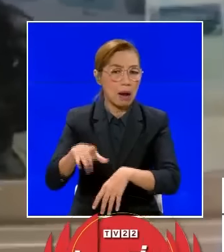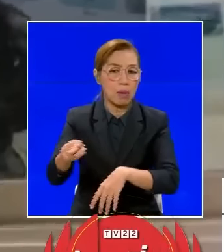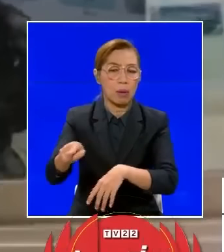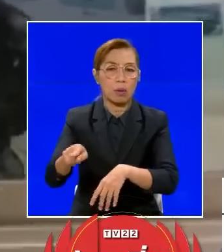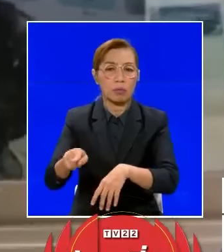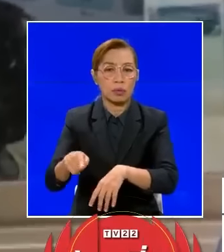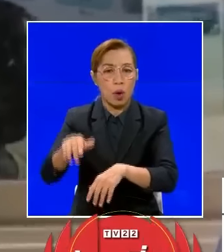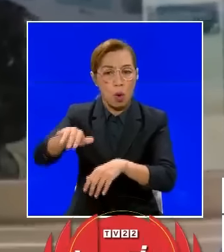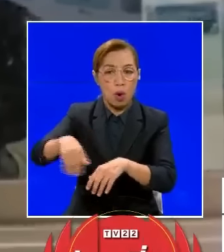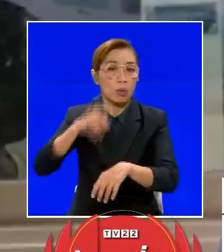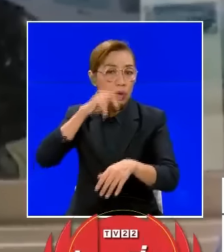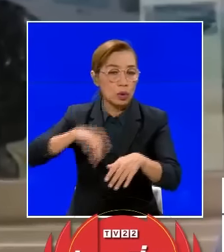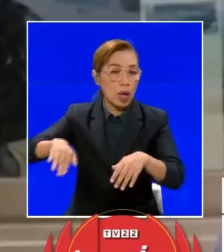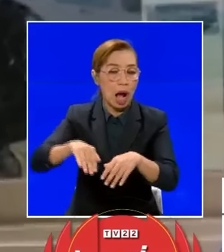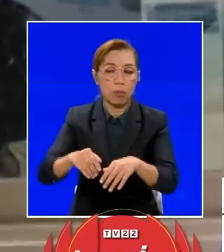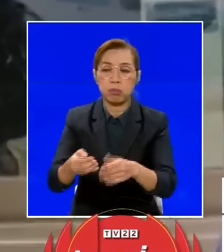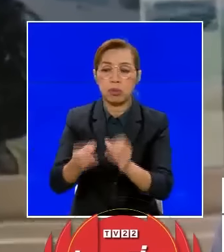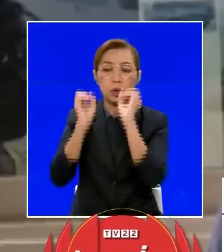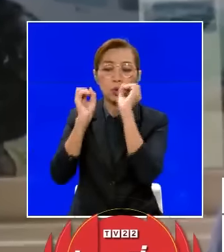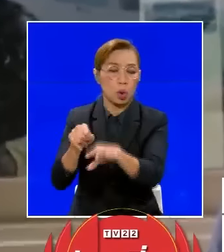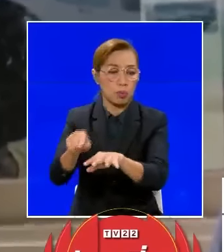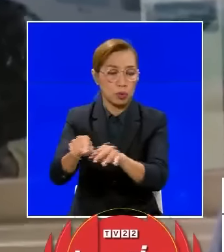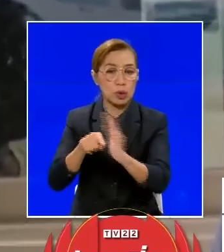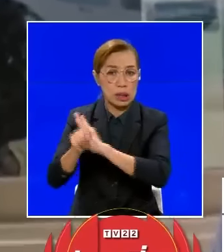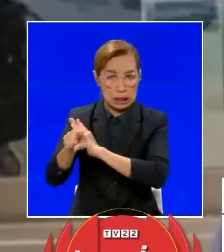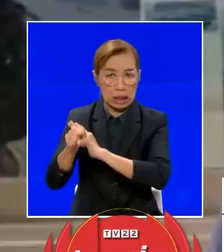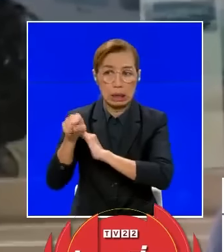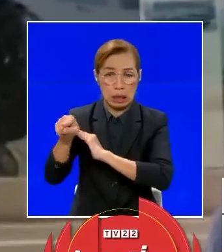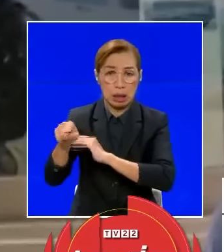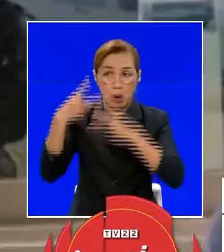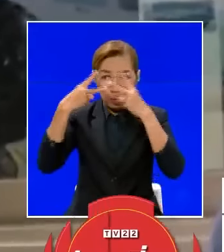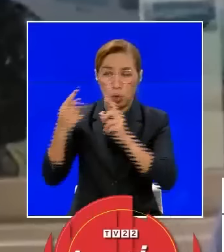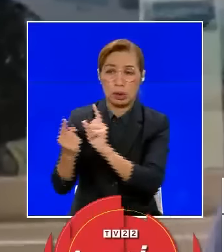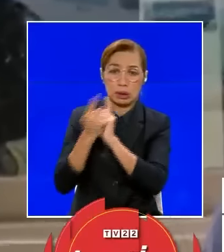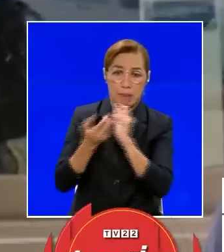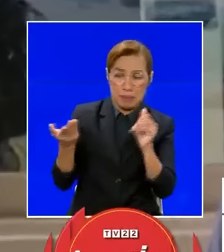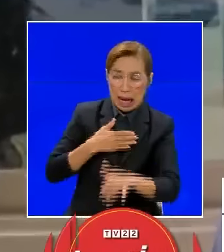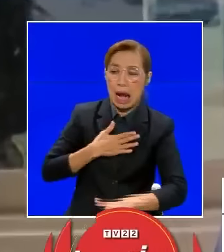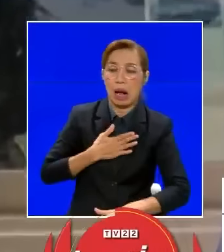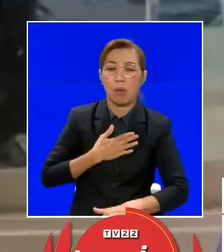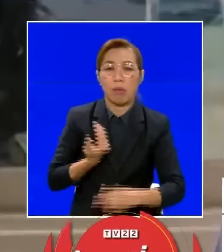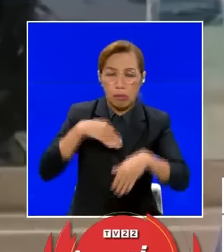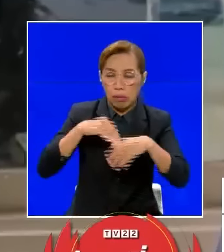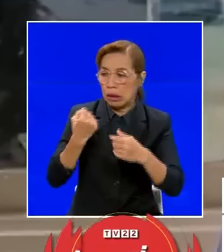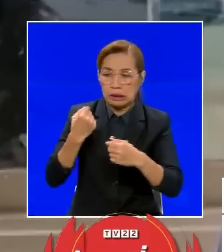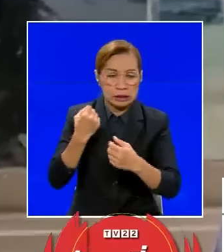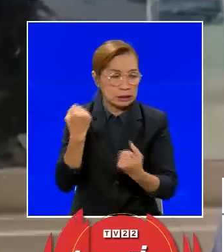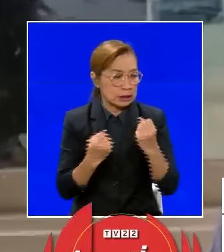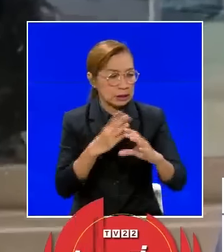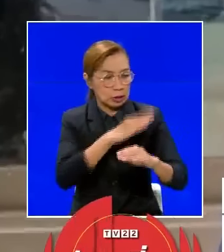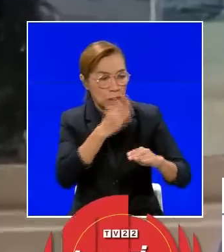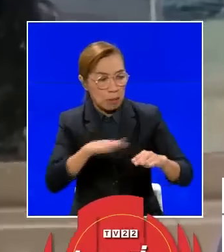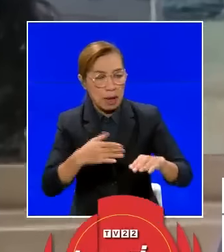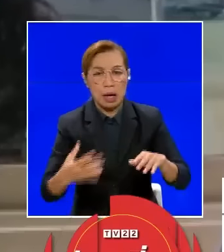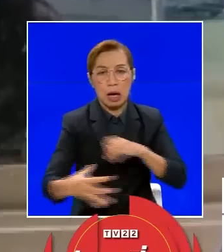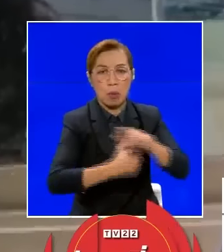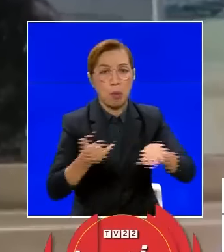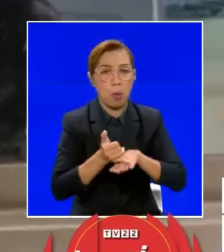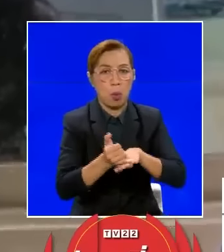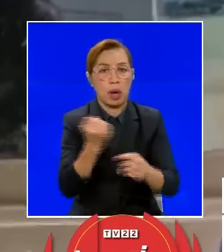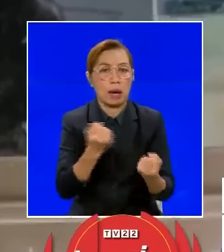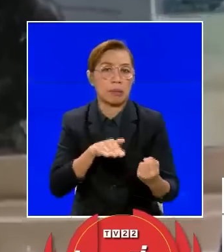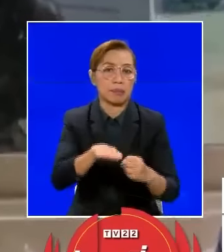แล้วก็อยู่ในสระน้ำที่ศรีสะเกษแล้วคนร้ายเนี่ยจะตามมาฆ่าทศพรอีกมันจำเป็นฮ ะ เลยต้องขโมยรถขับหนีไปอ่ะ